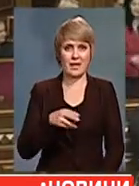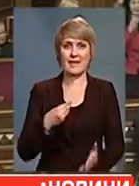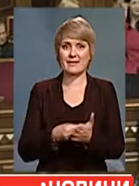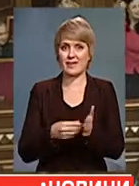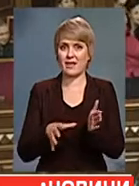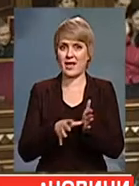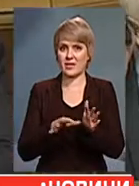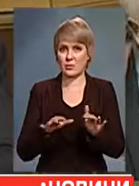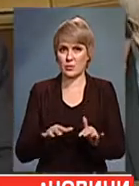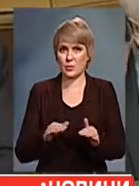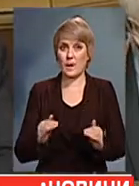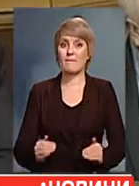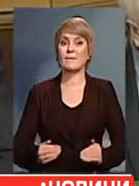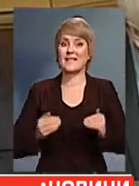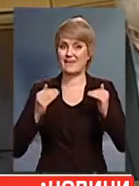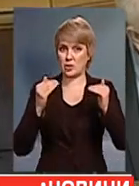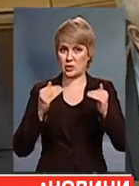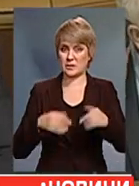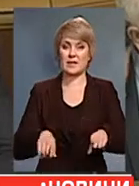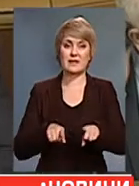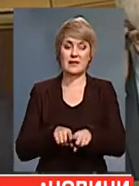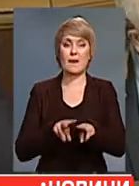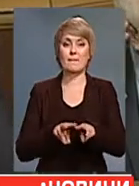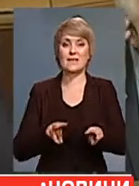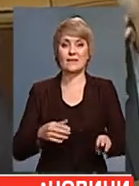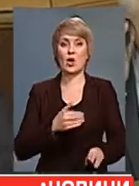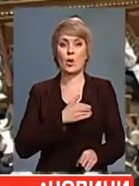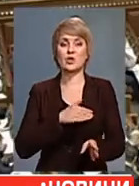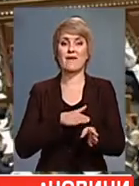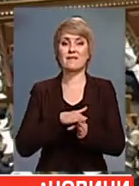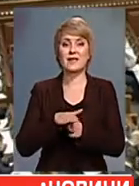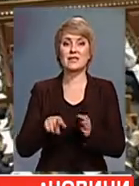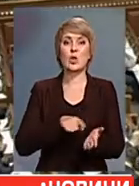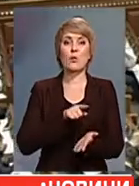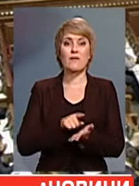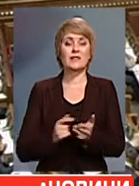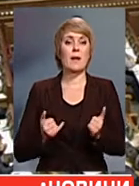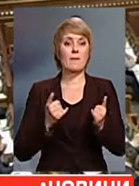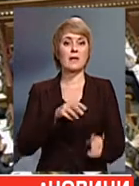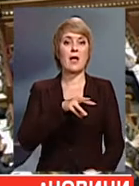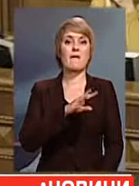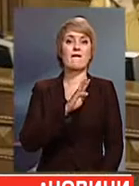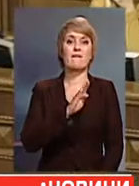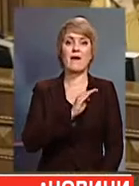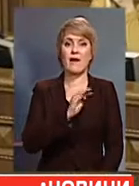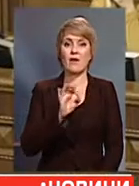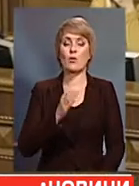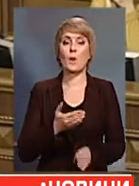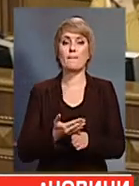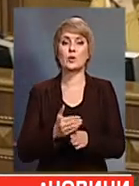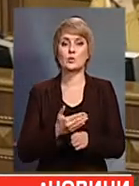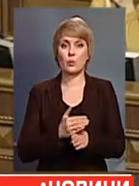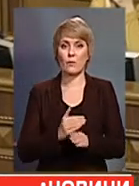тарифи на електроенергію підвищаться. Таким чином, міністерство хоче виконати зобов'язання перед МВФ щодо поступового